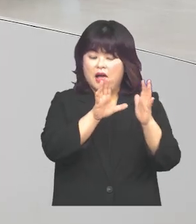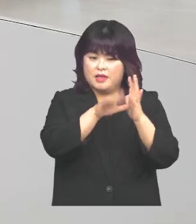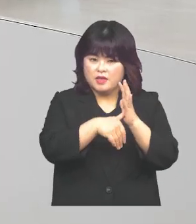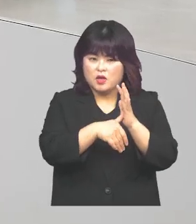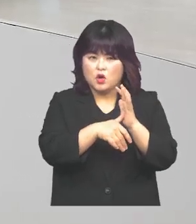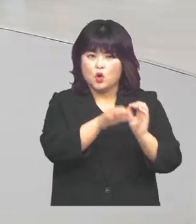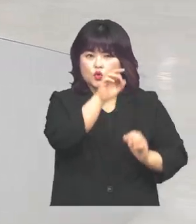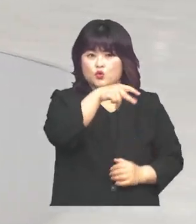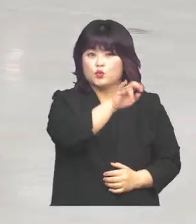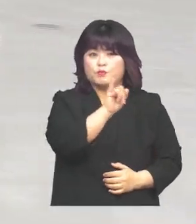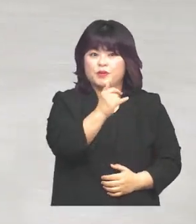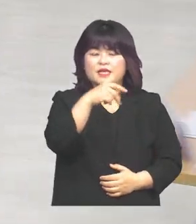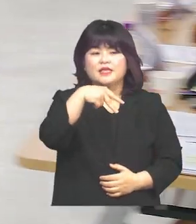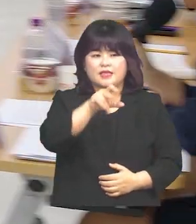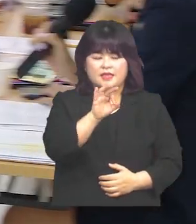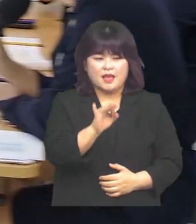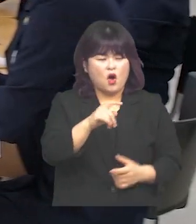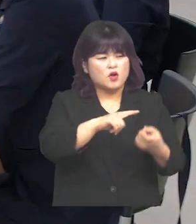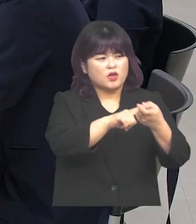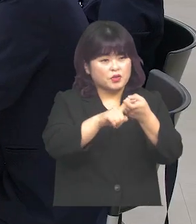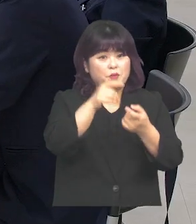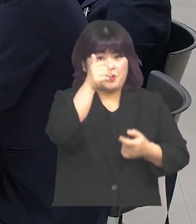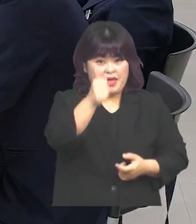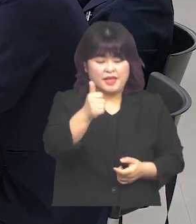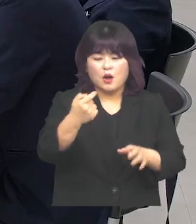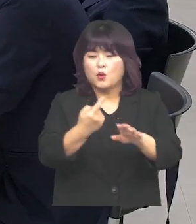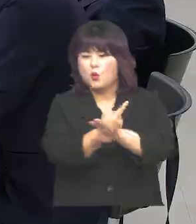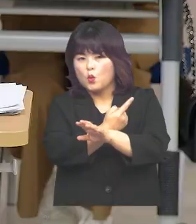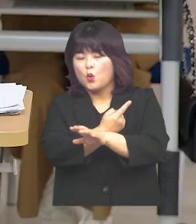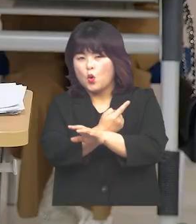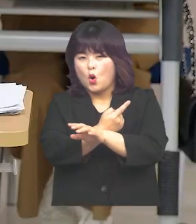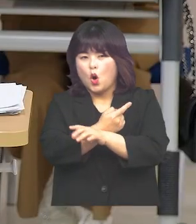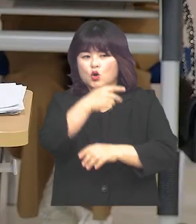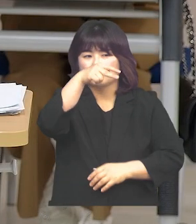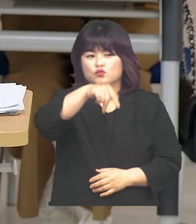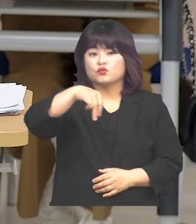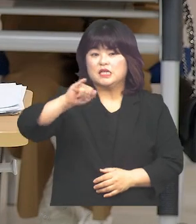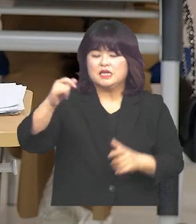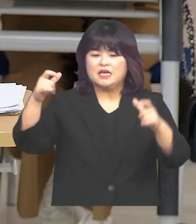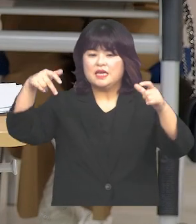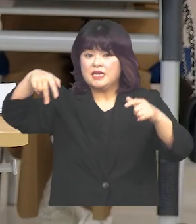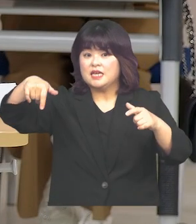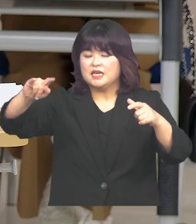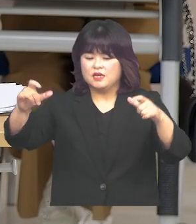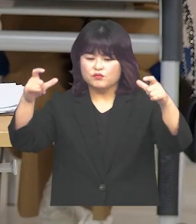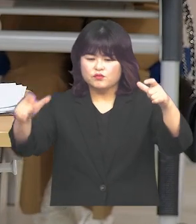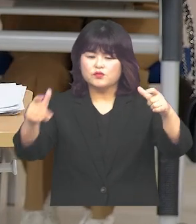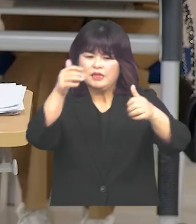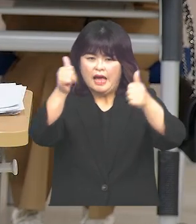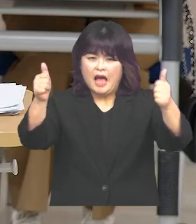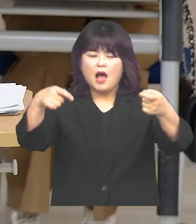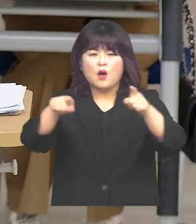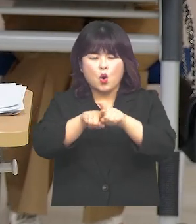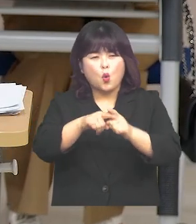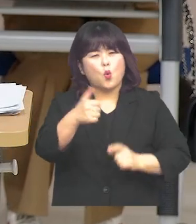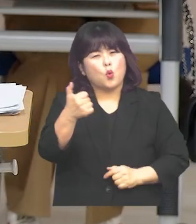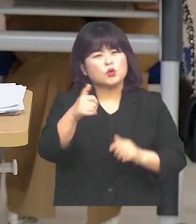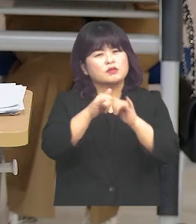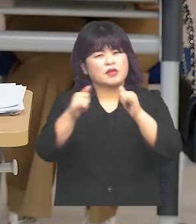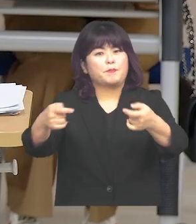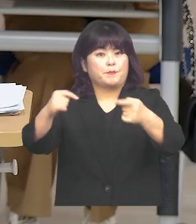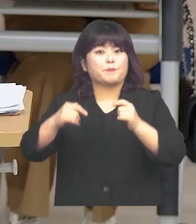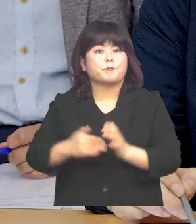간담회에는 유민영 서부녹색어머니회 연합회장을 비롯해 수지, 기흥구 소재 27개 초등학교 회장 등 50여